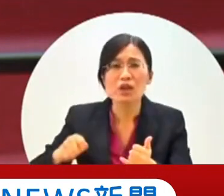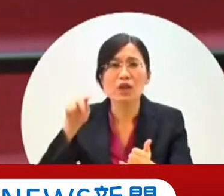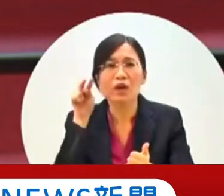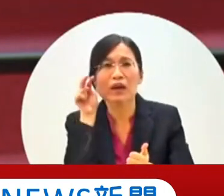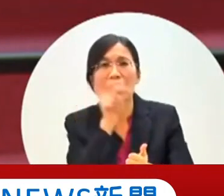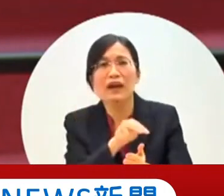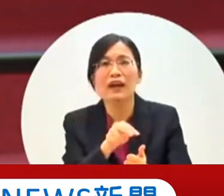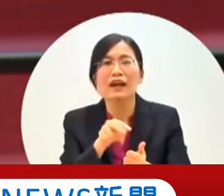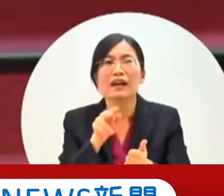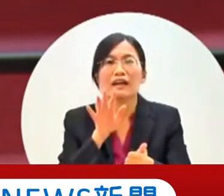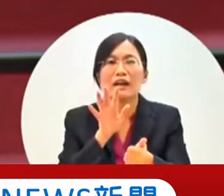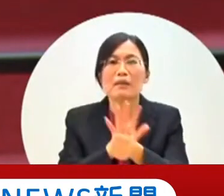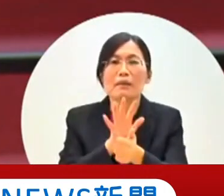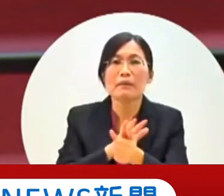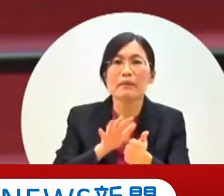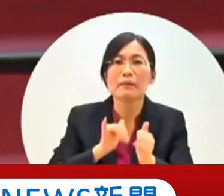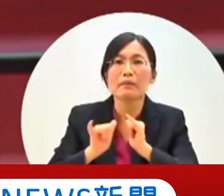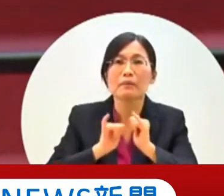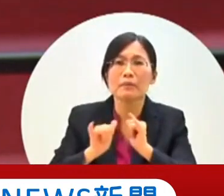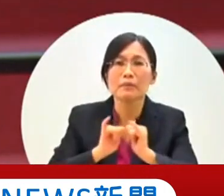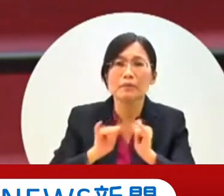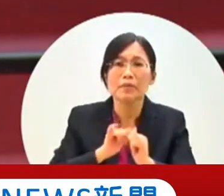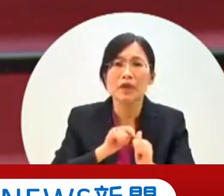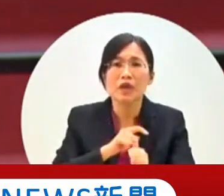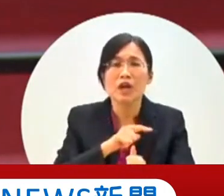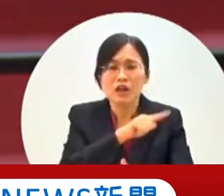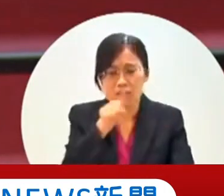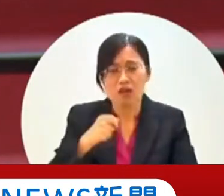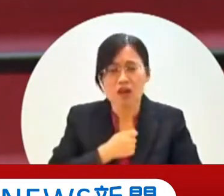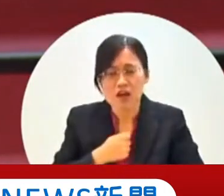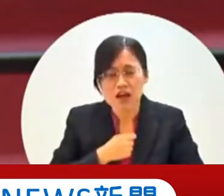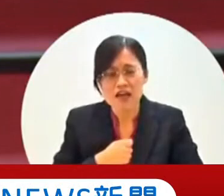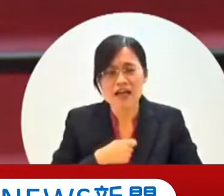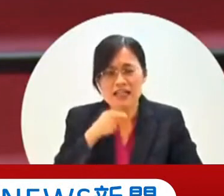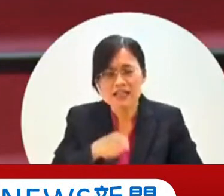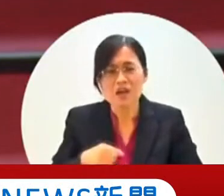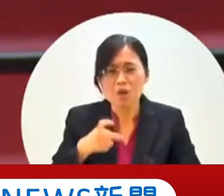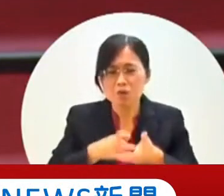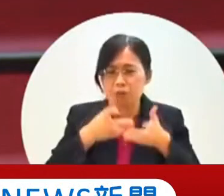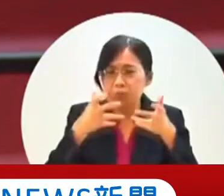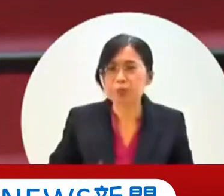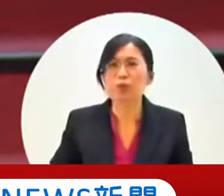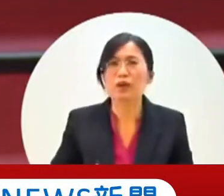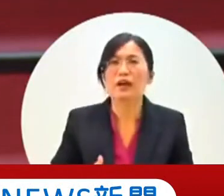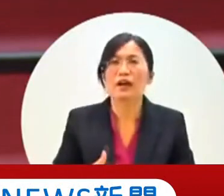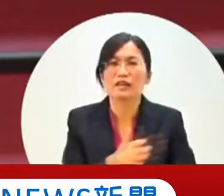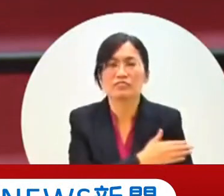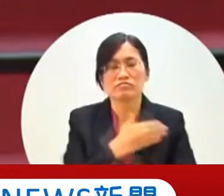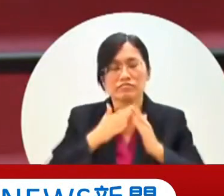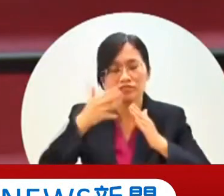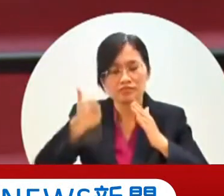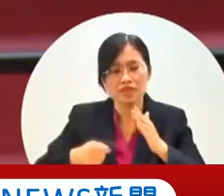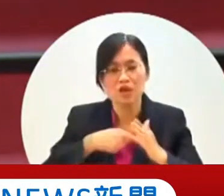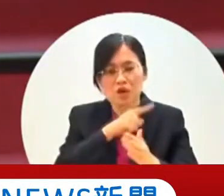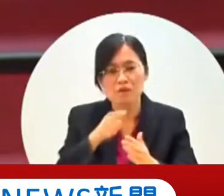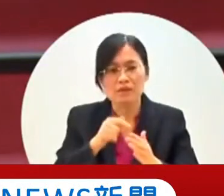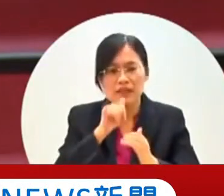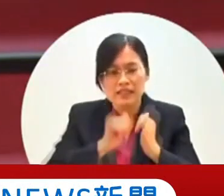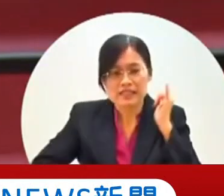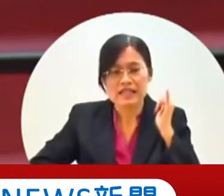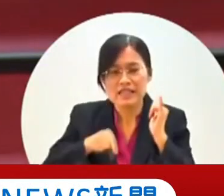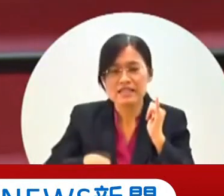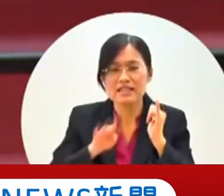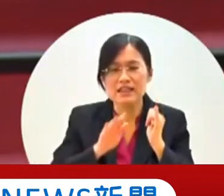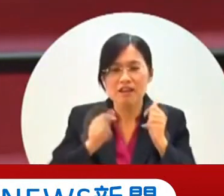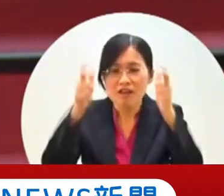问题的严重性，并共同寻找解决之道。陈市长，我们的下一代是台湾的未来，也是高